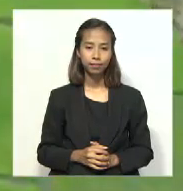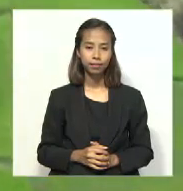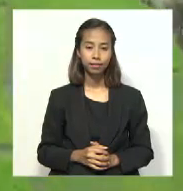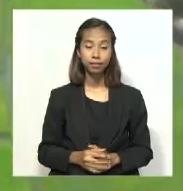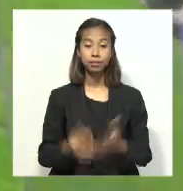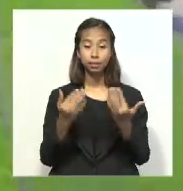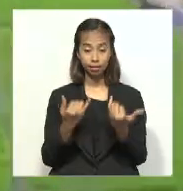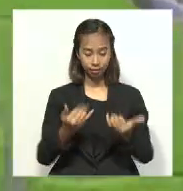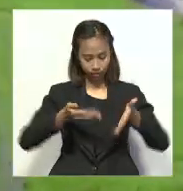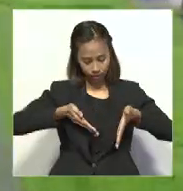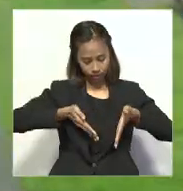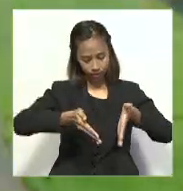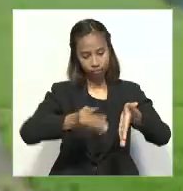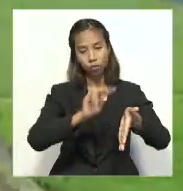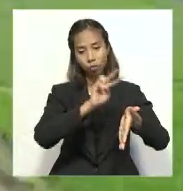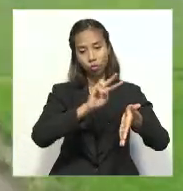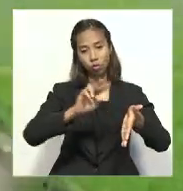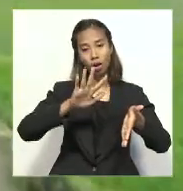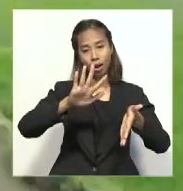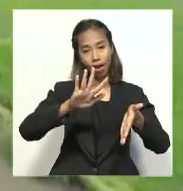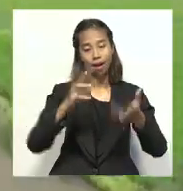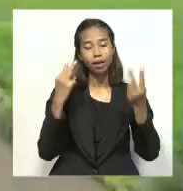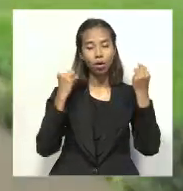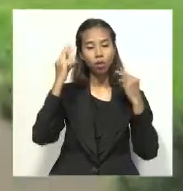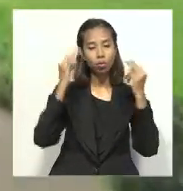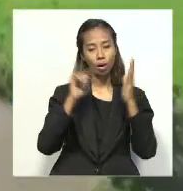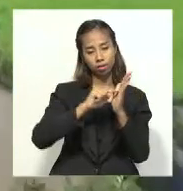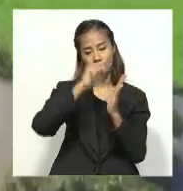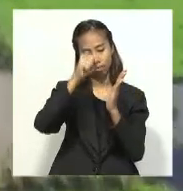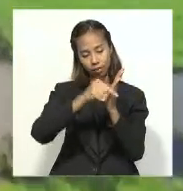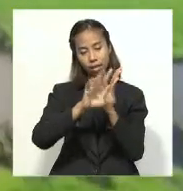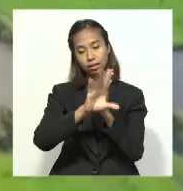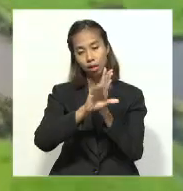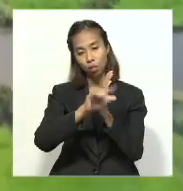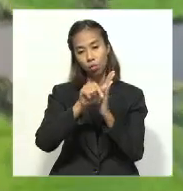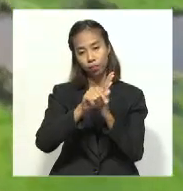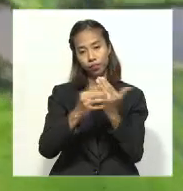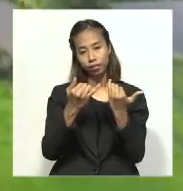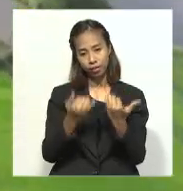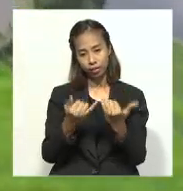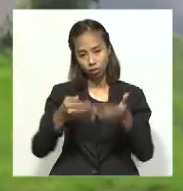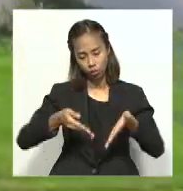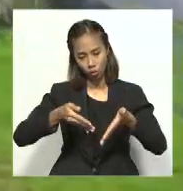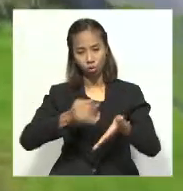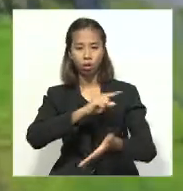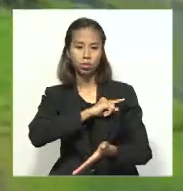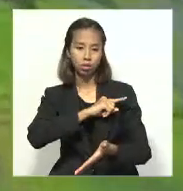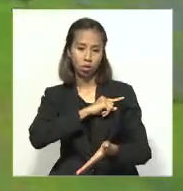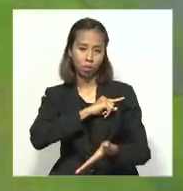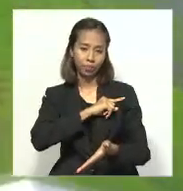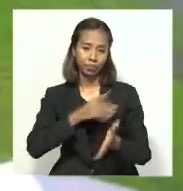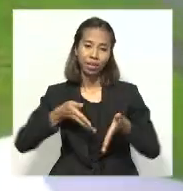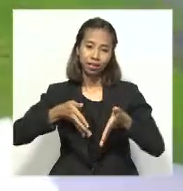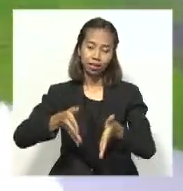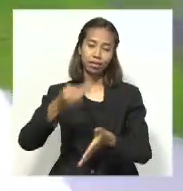เส้นทางสาย225นครสวรรค์ชัยภูมิมีพื้นที่ที่อยู่ในเขตรับผิดชอบของแขวงทางหลวงเพชรบูรณ์ที่2